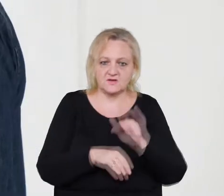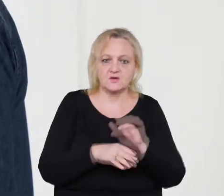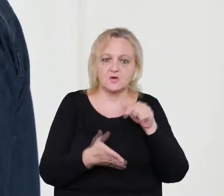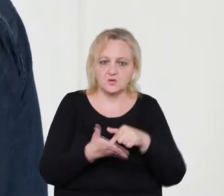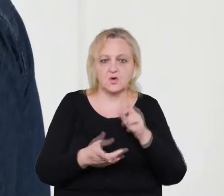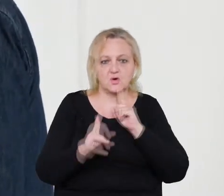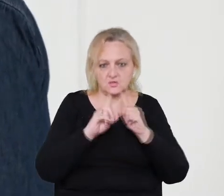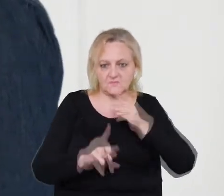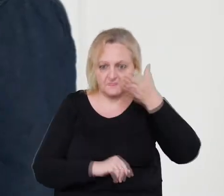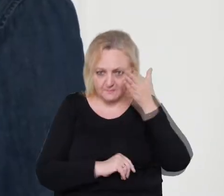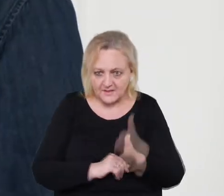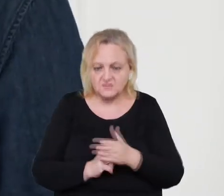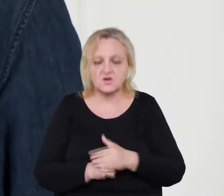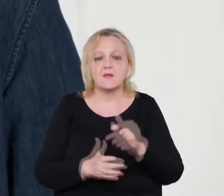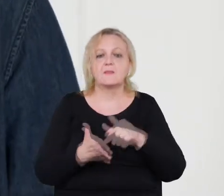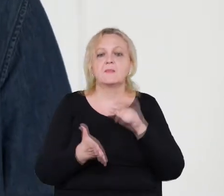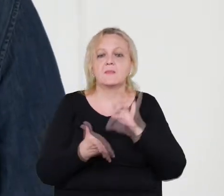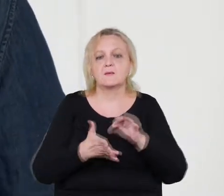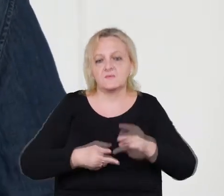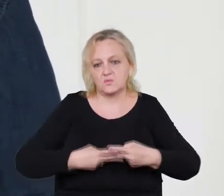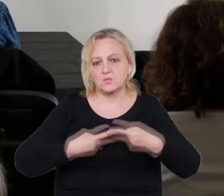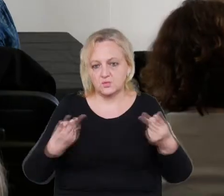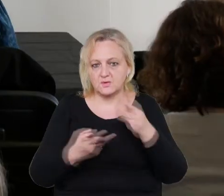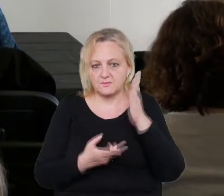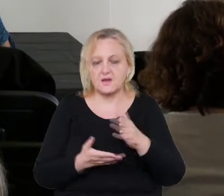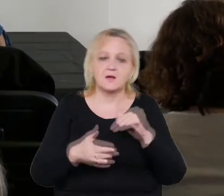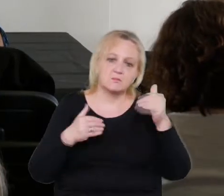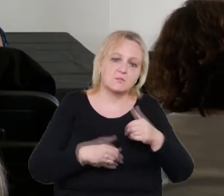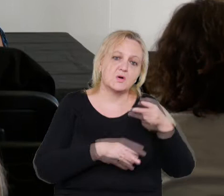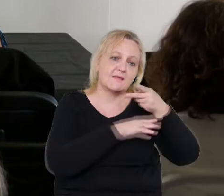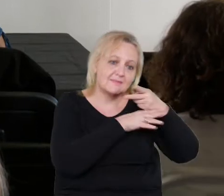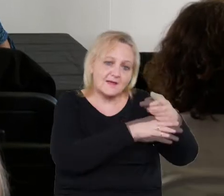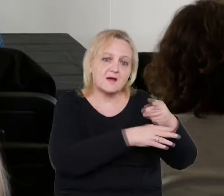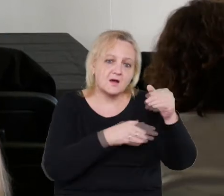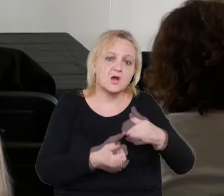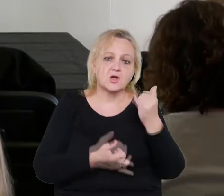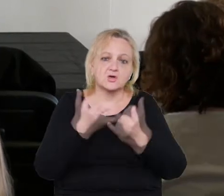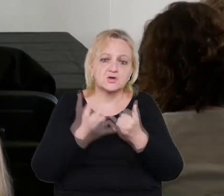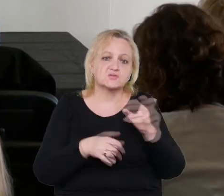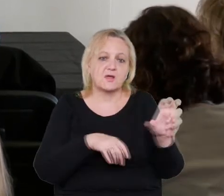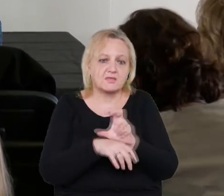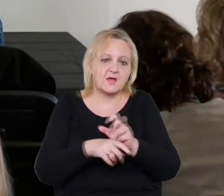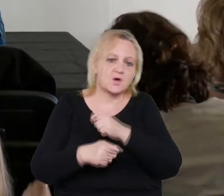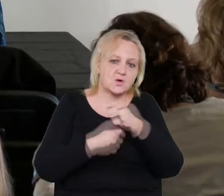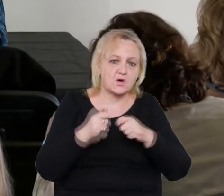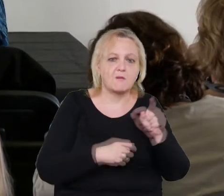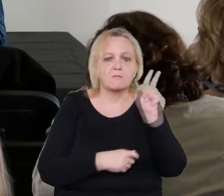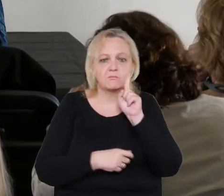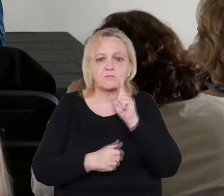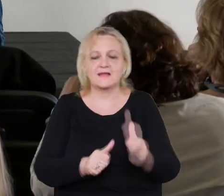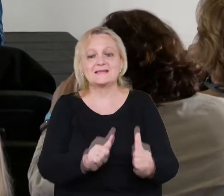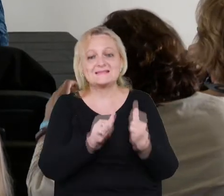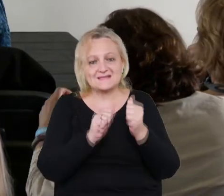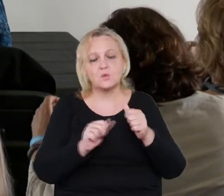ta rozmowa się odbędzie i na pewno zostanie udostępniona chociażby w formie nagrania jak już Ogarniemy te wszystkie rzeczy chłopacy z tyłu